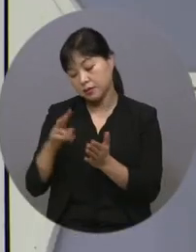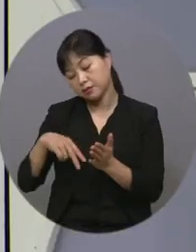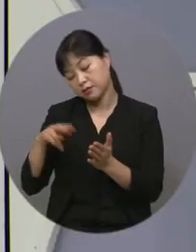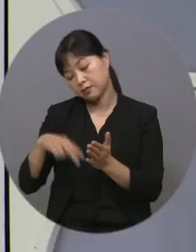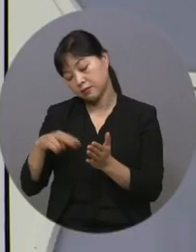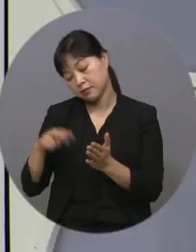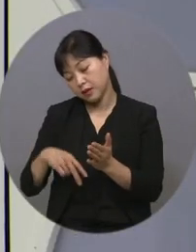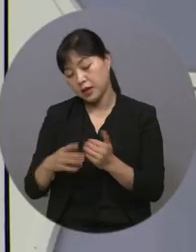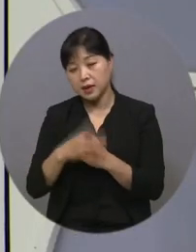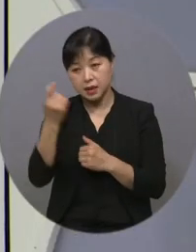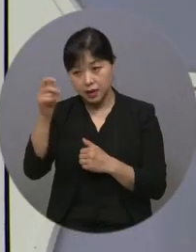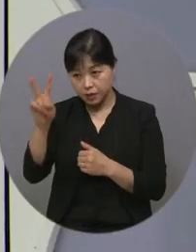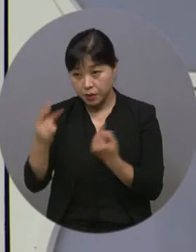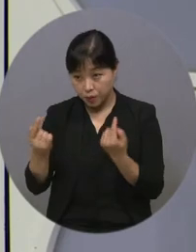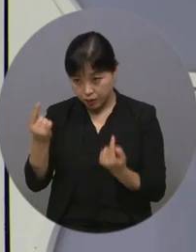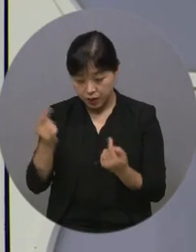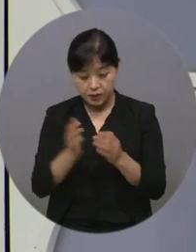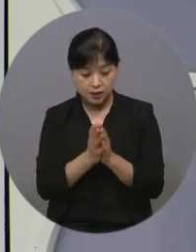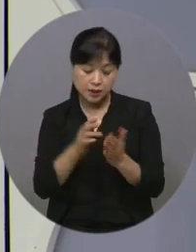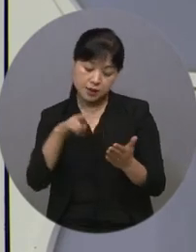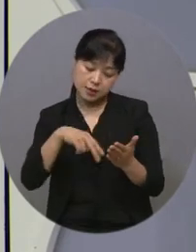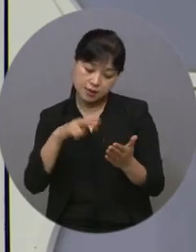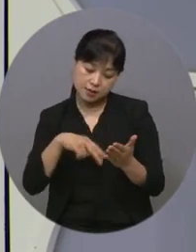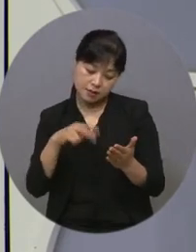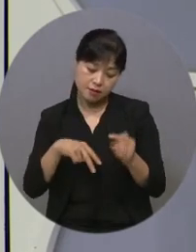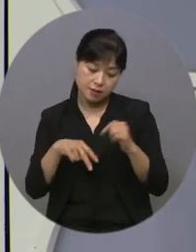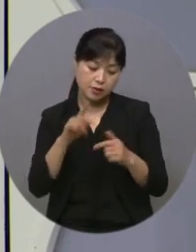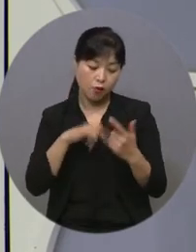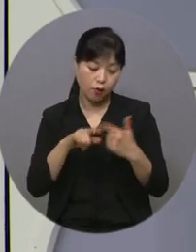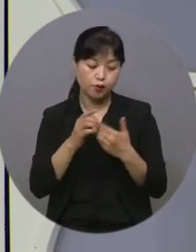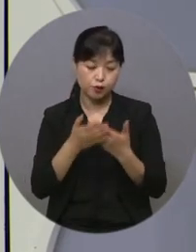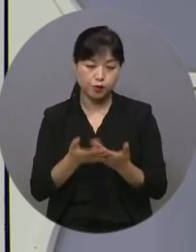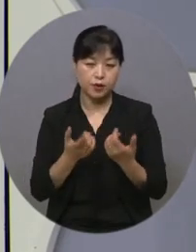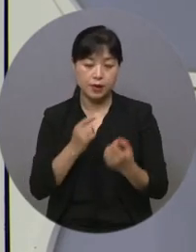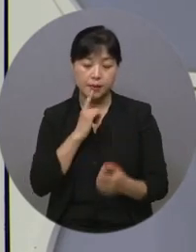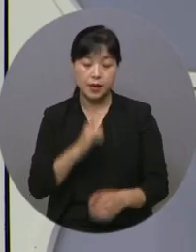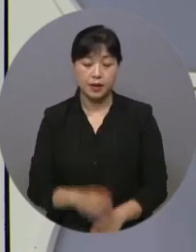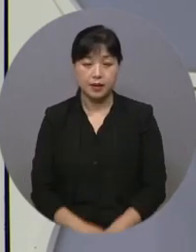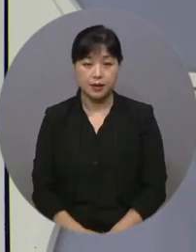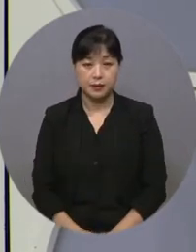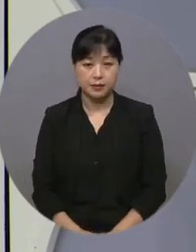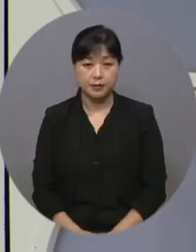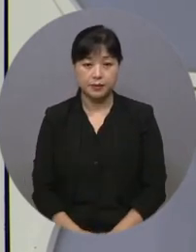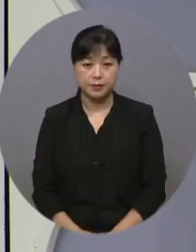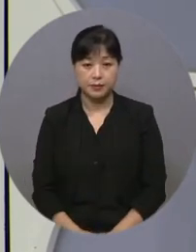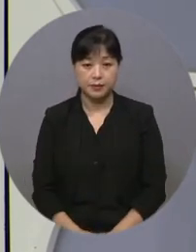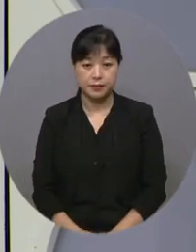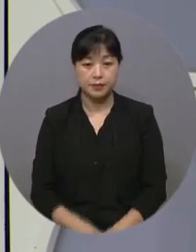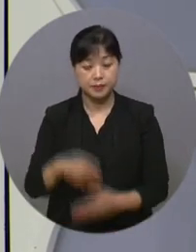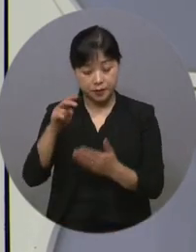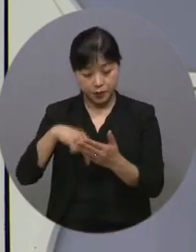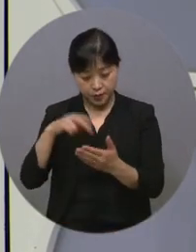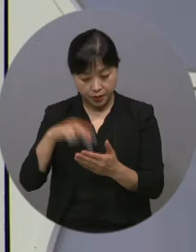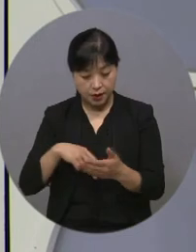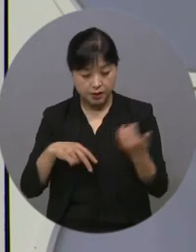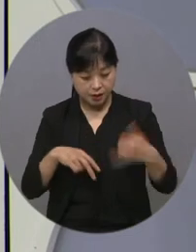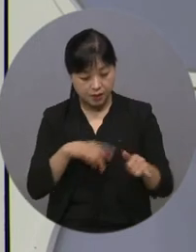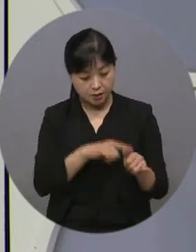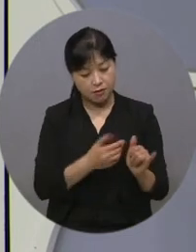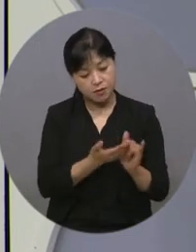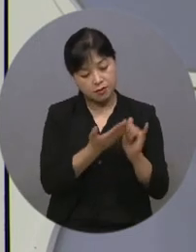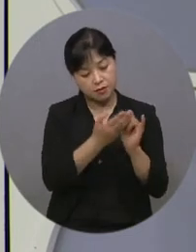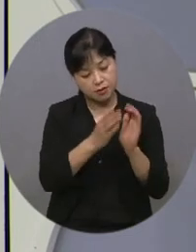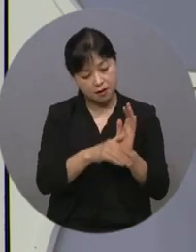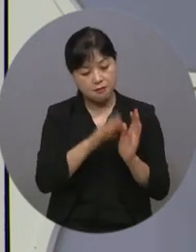TV 보는 것보다 책 읽는데 주안점을 두자는 거죠. 그렇죠. 독서가 아이들을 만드는데 아주 참